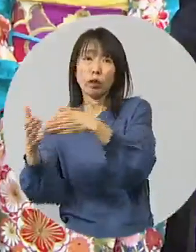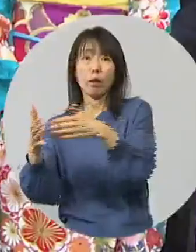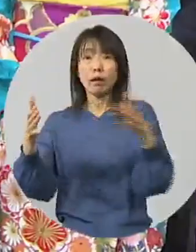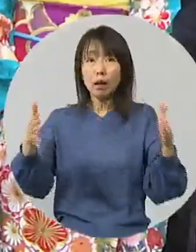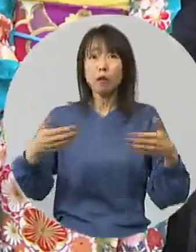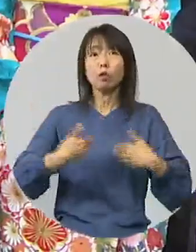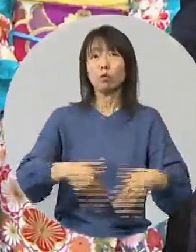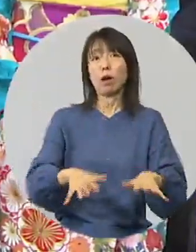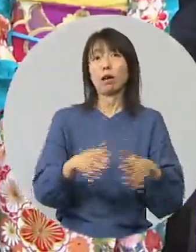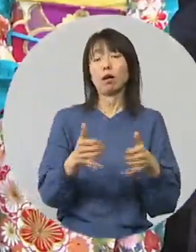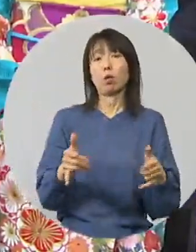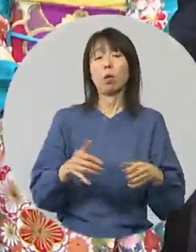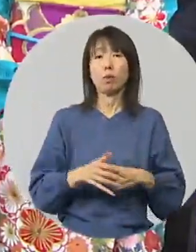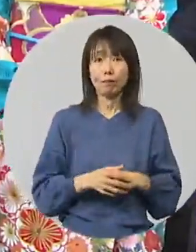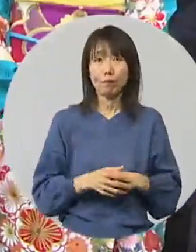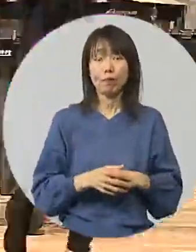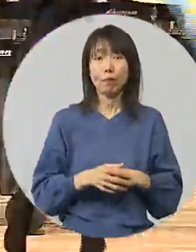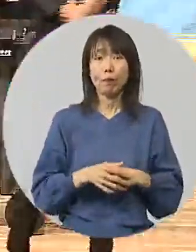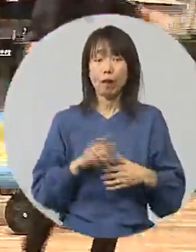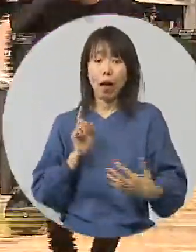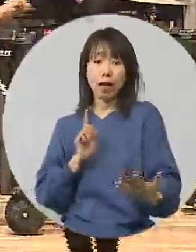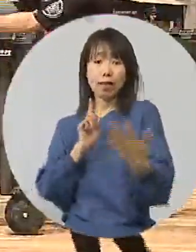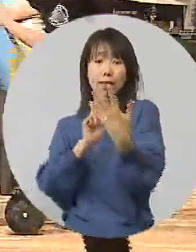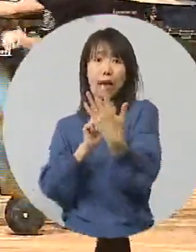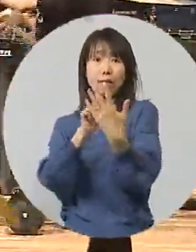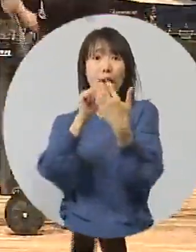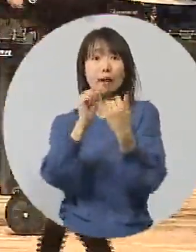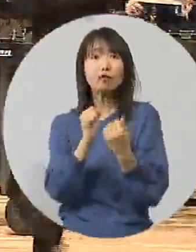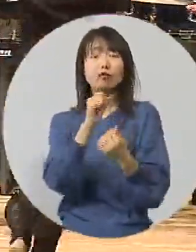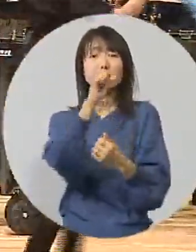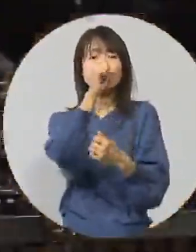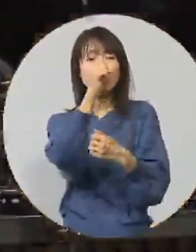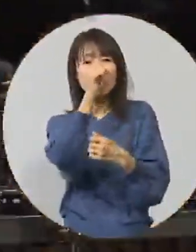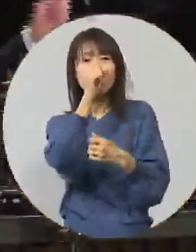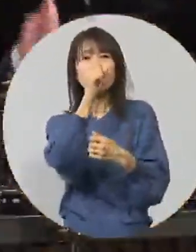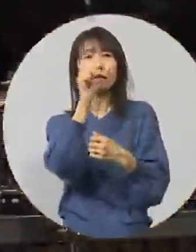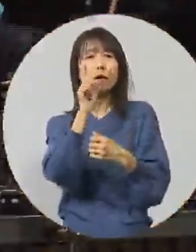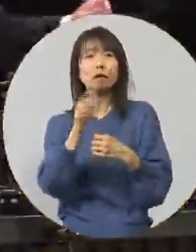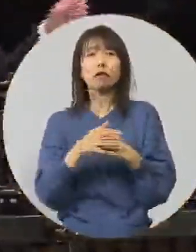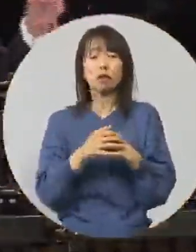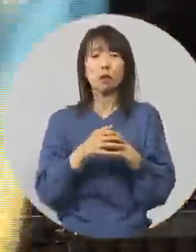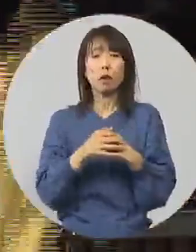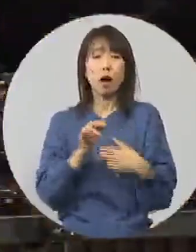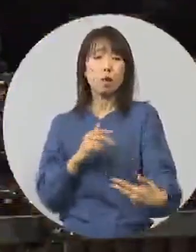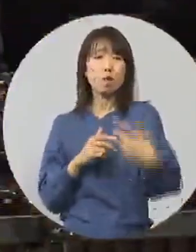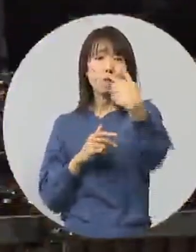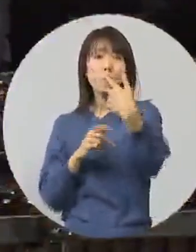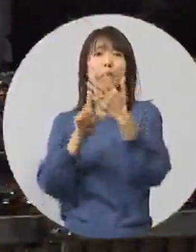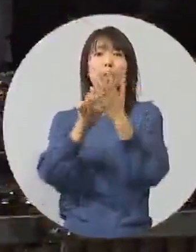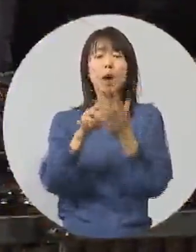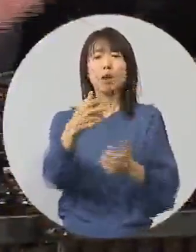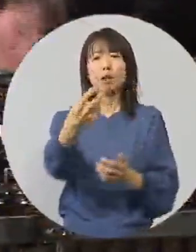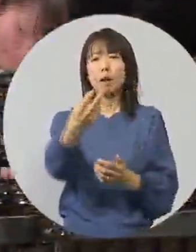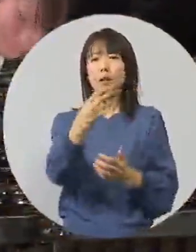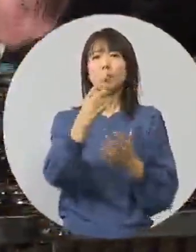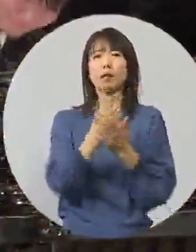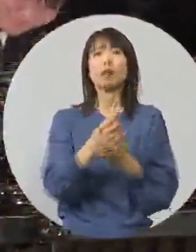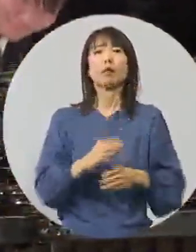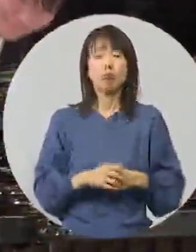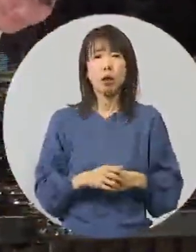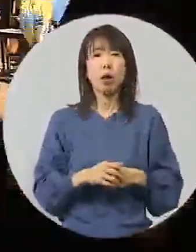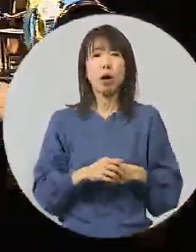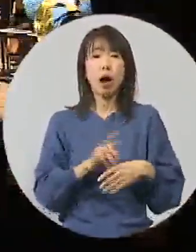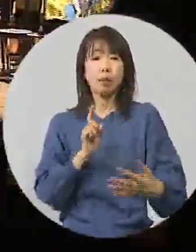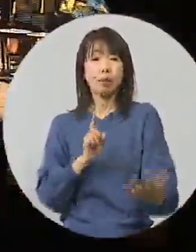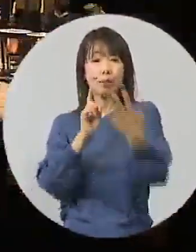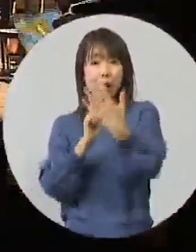できることの嬉しさというのは、カメラ上だとその本当に見られてるだけなんですけれども、対面で行うことによ